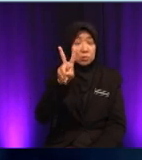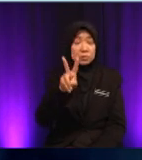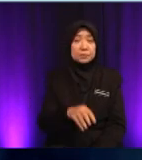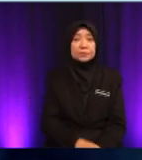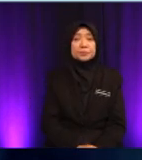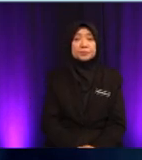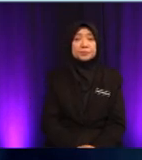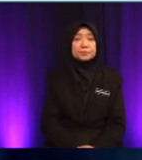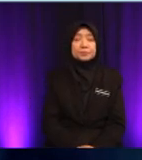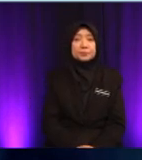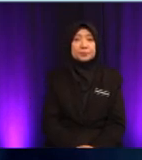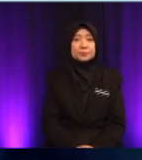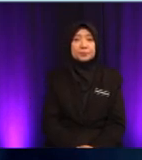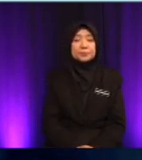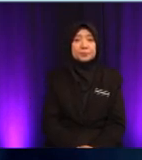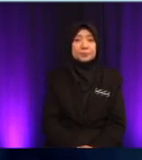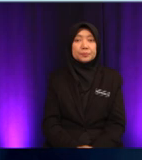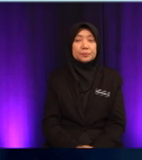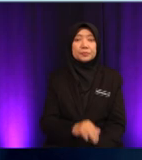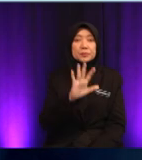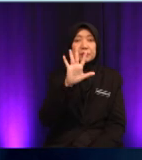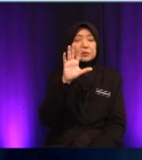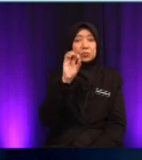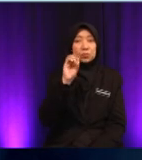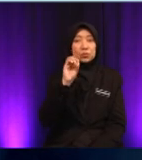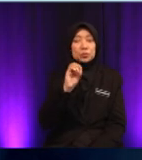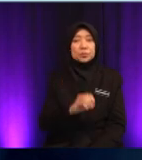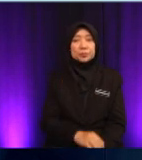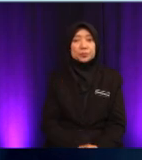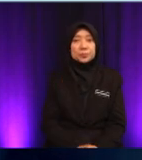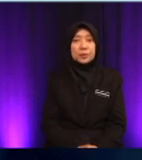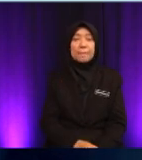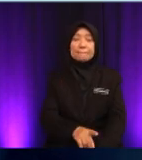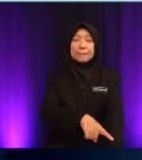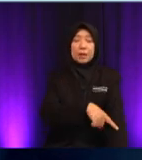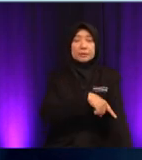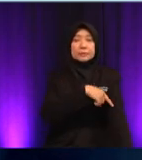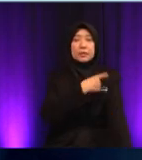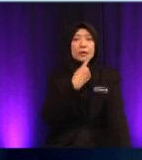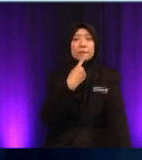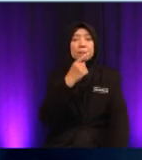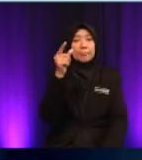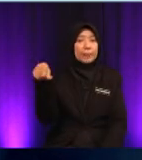suatu foto dengan panjang gelombang 50 nanometer jadi daripada panjang gelombang 56